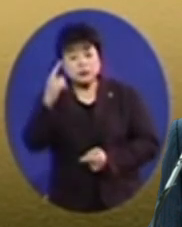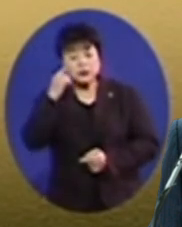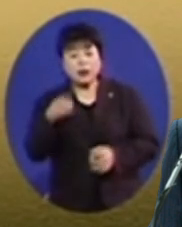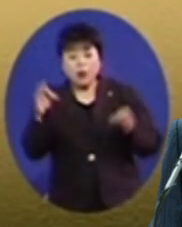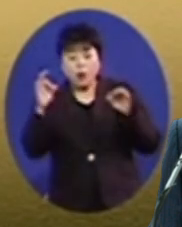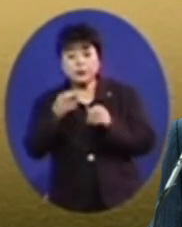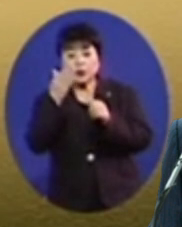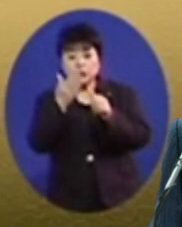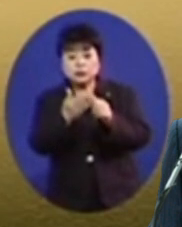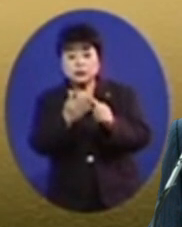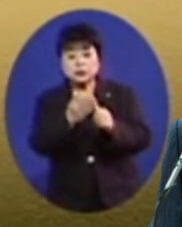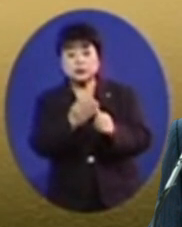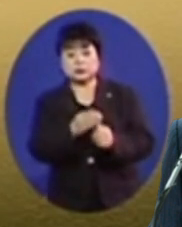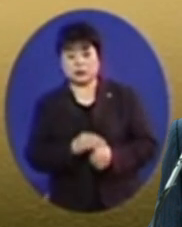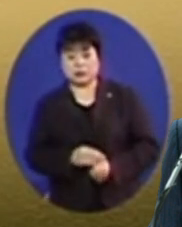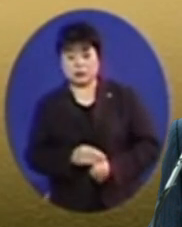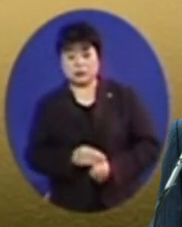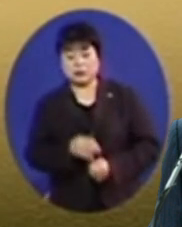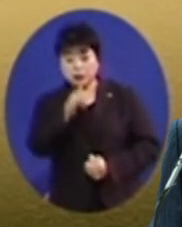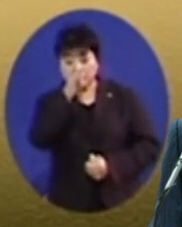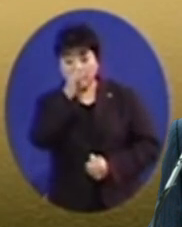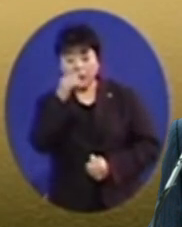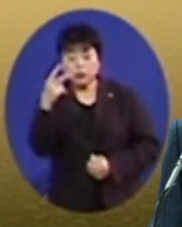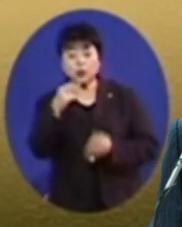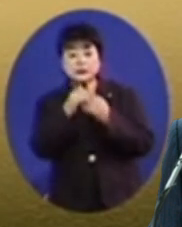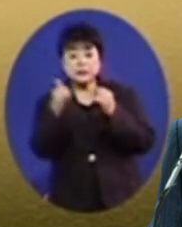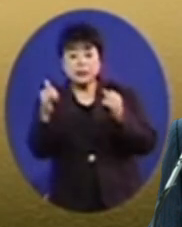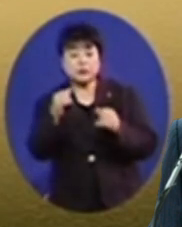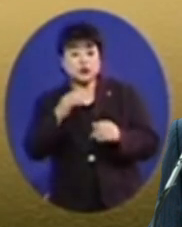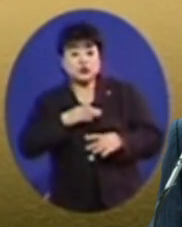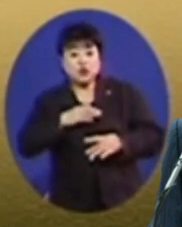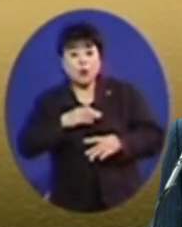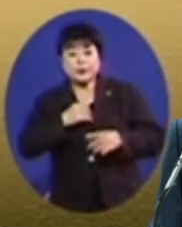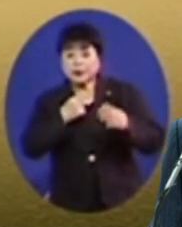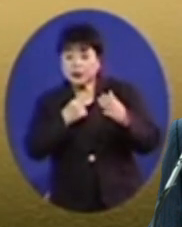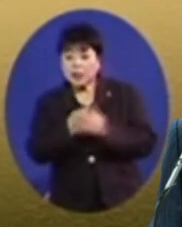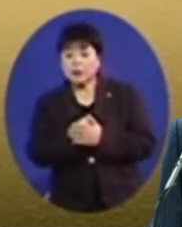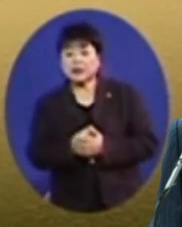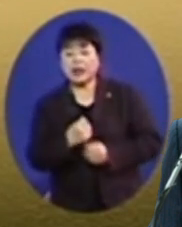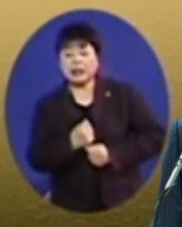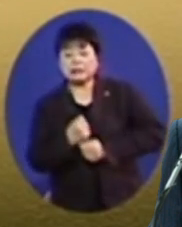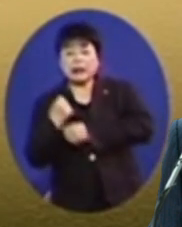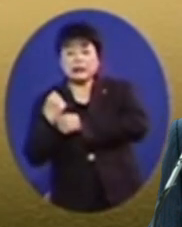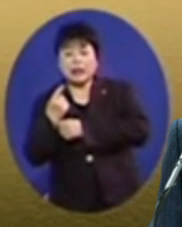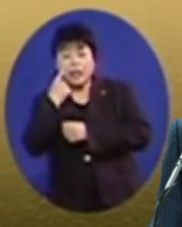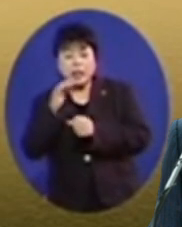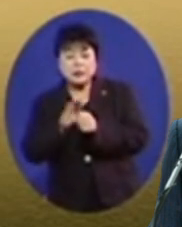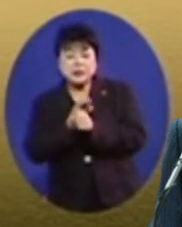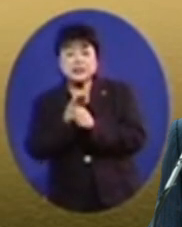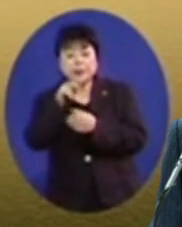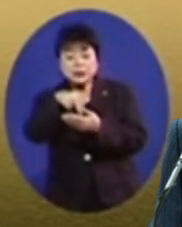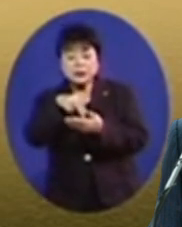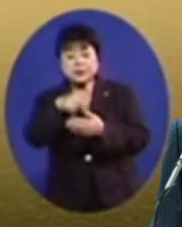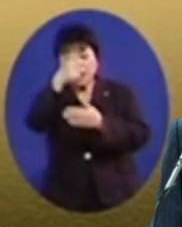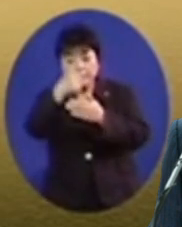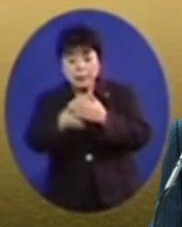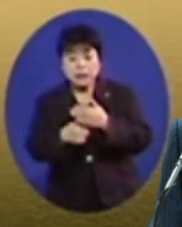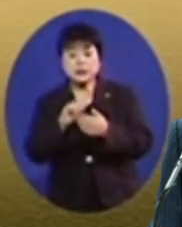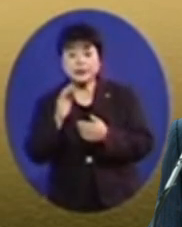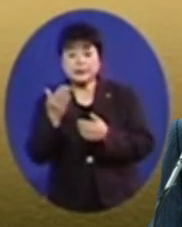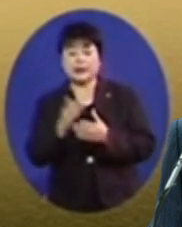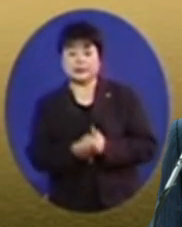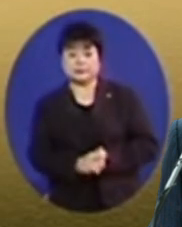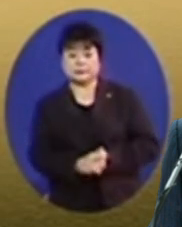없애버리는 힘을 갖춘 이고 있다. 그리고 사람들은 두려움으로 나태와 비참한 상태에 빠지게